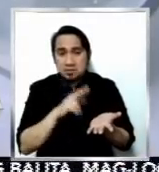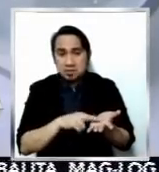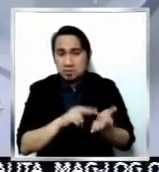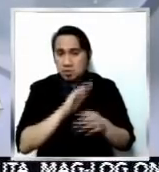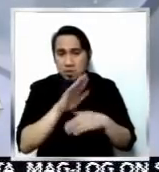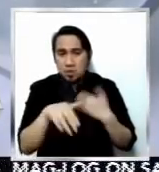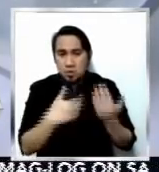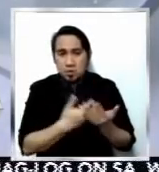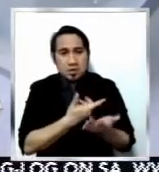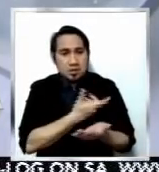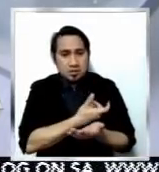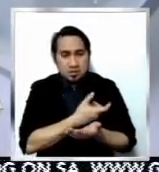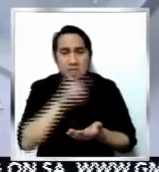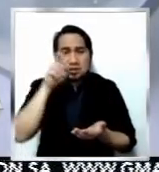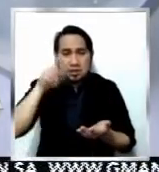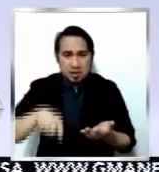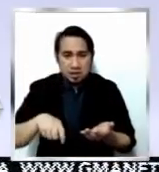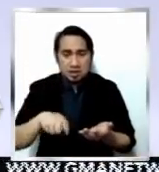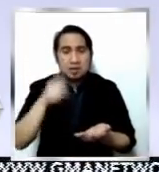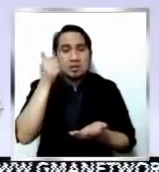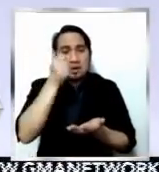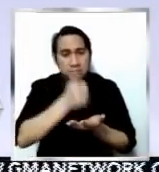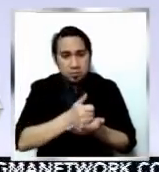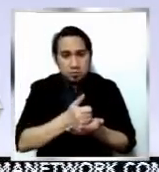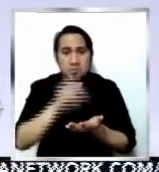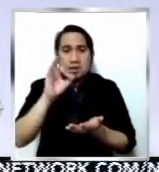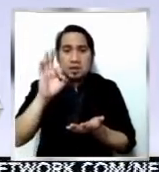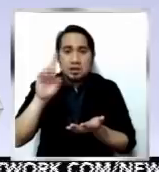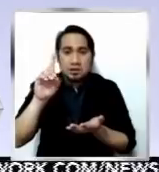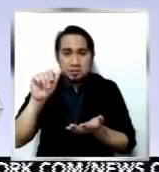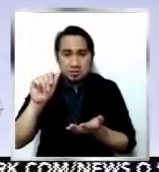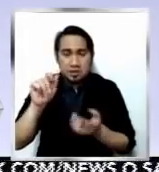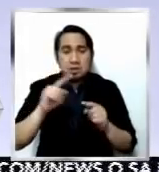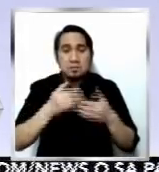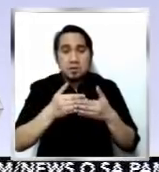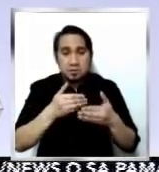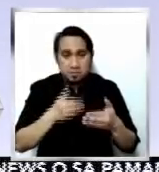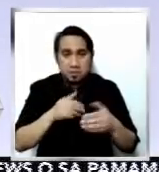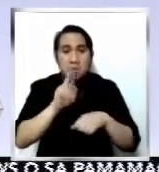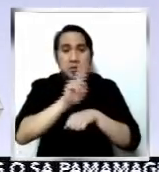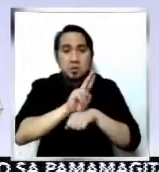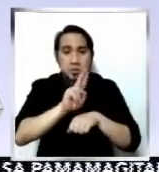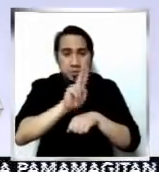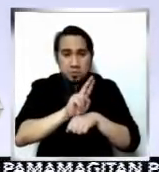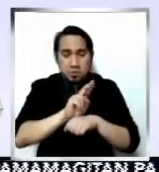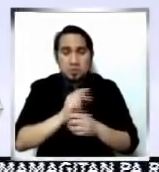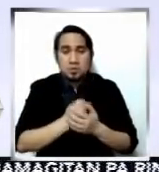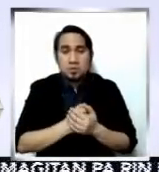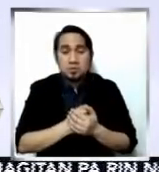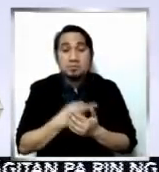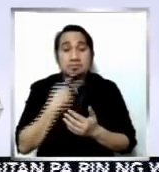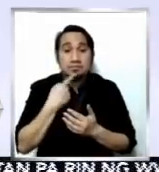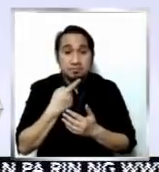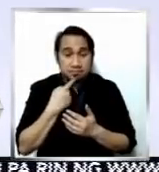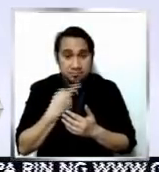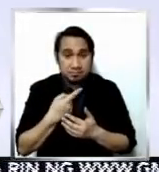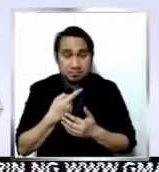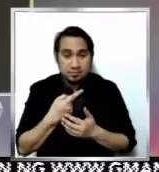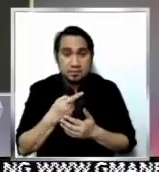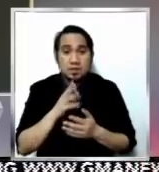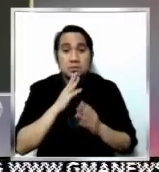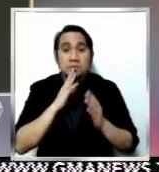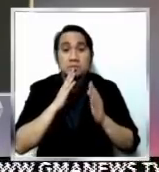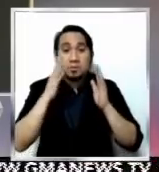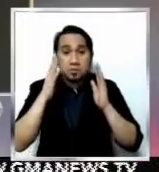aprubahan ng ating Food and Drug Administration bago ito ipagamit sa bansa. Sabi naman ni Presidential Spokesperson Harry Roque kaugnay